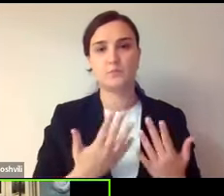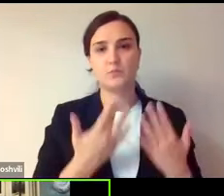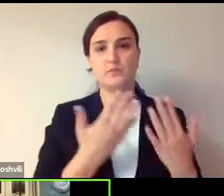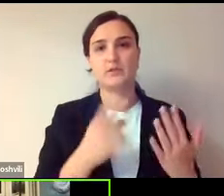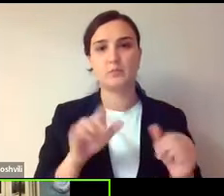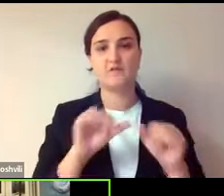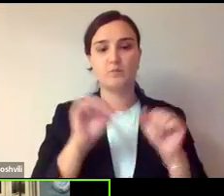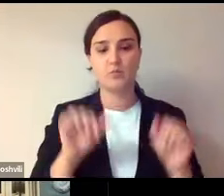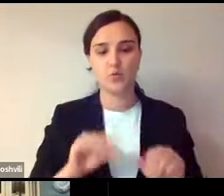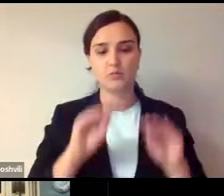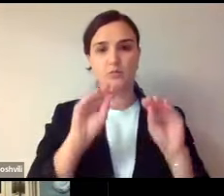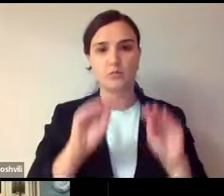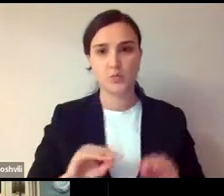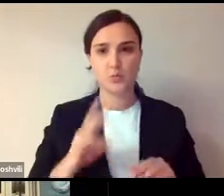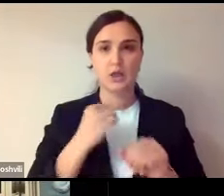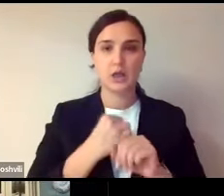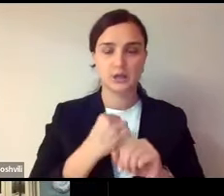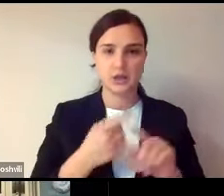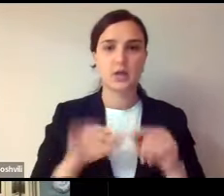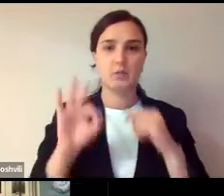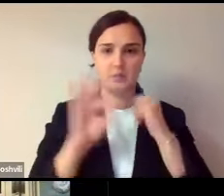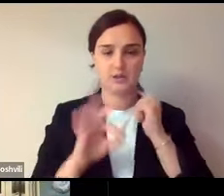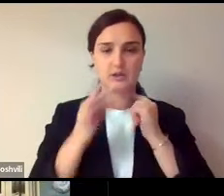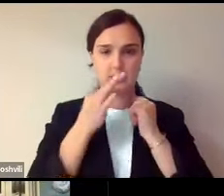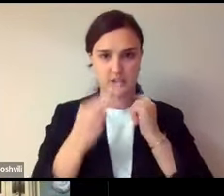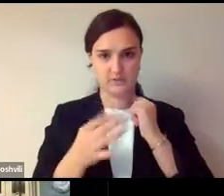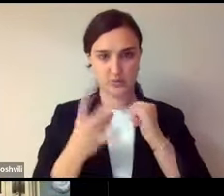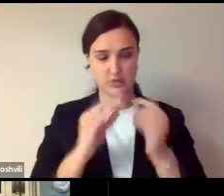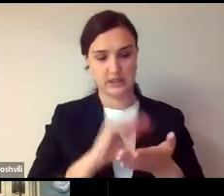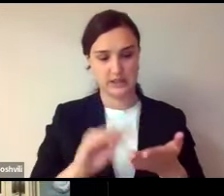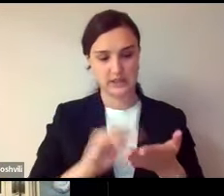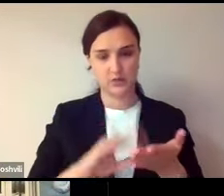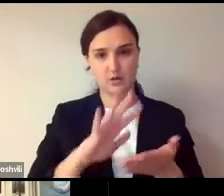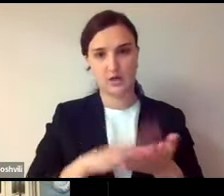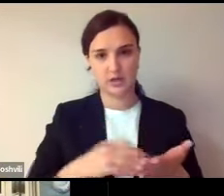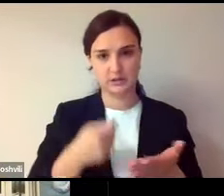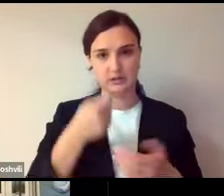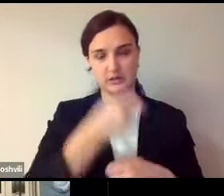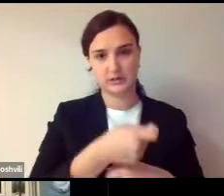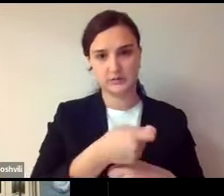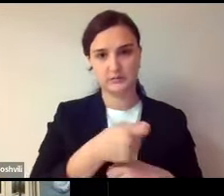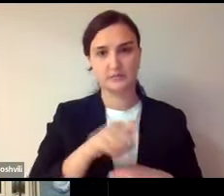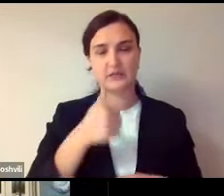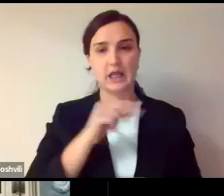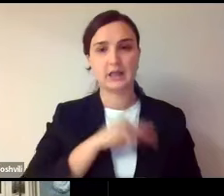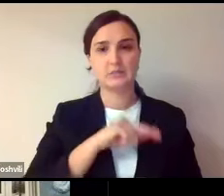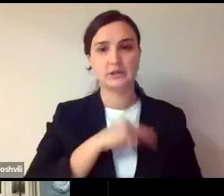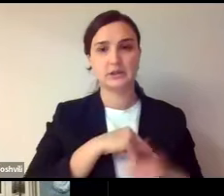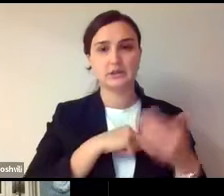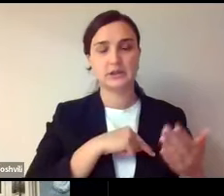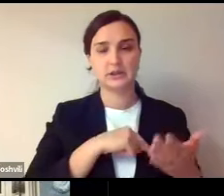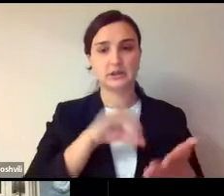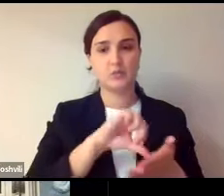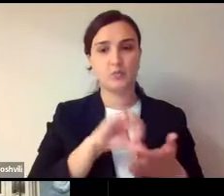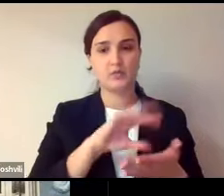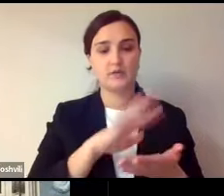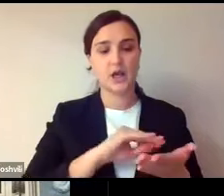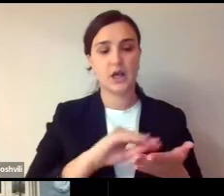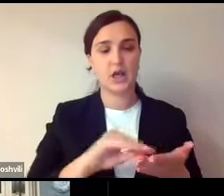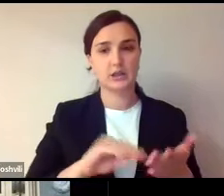უნდა შეავსოს ადამიანს. ამაზე აუცილებლად ან უნდა დაწეროს განცხადება, ამას როჯერ გითხოს ადმინისტრაციული წარმოებით უნდა იყოს განცხადება